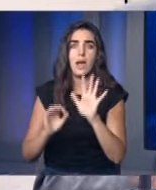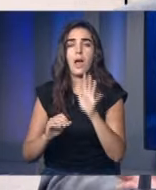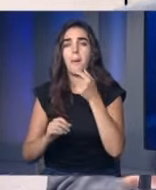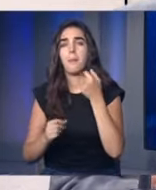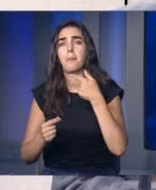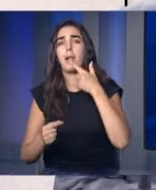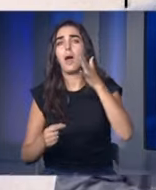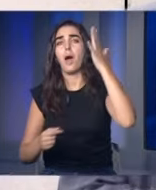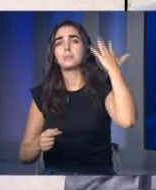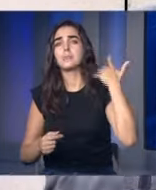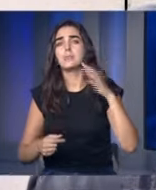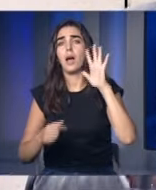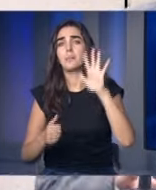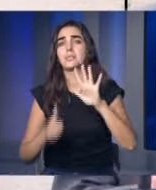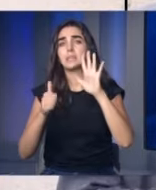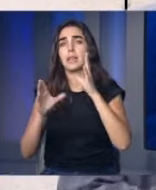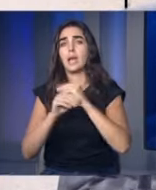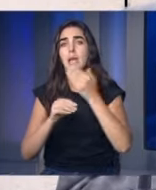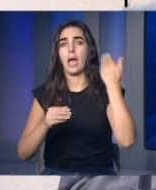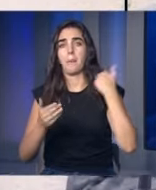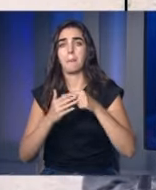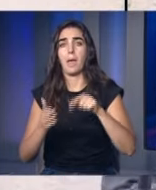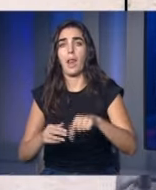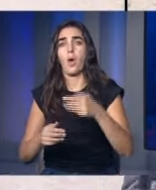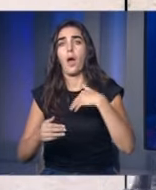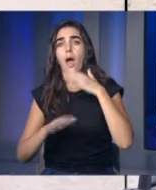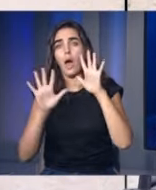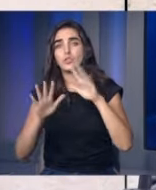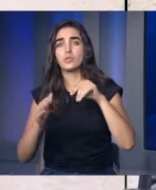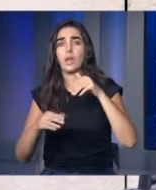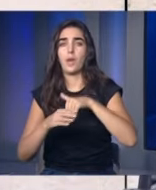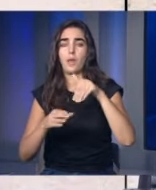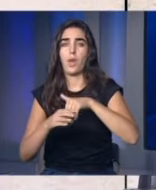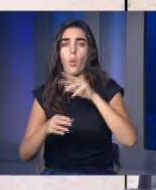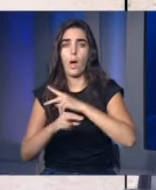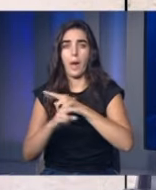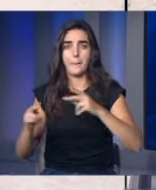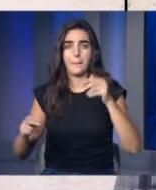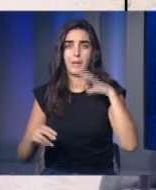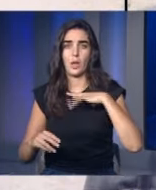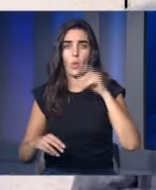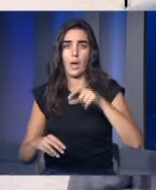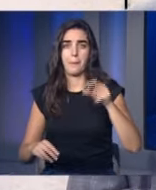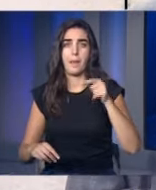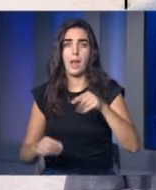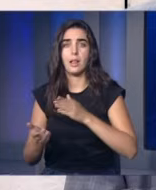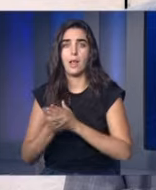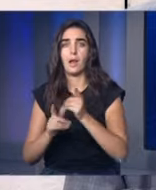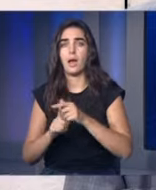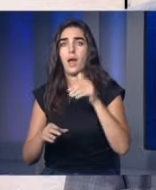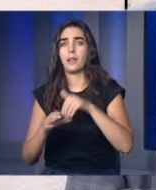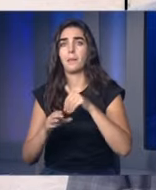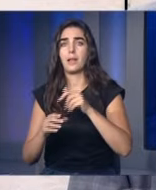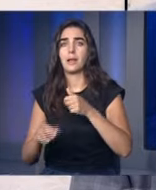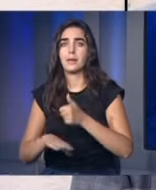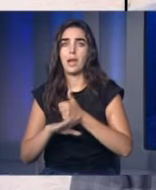مغرومين بالحوار صاروا، ما بقى فينا نردن على الحوار. طيب، امبارح من 5 أيام 10 نواب من المجلس